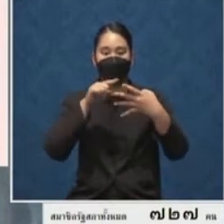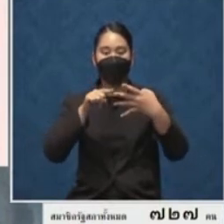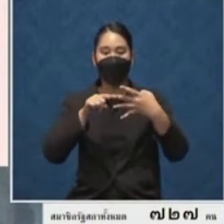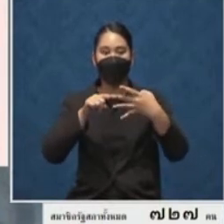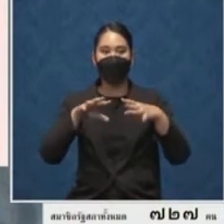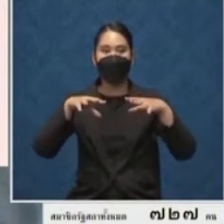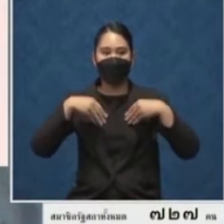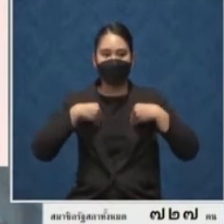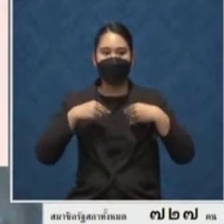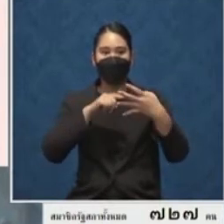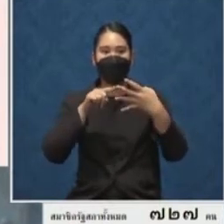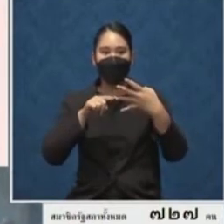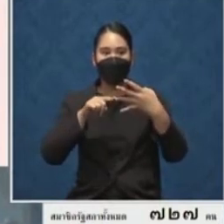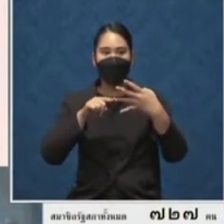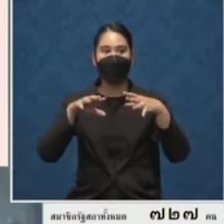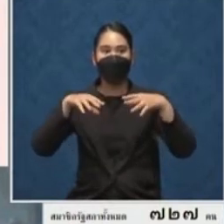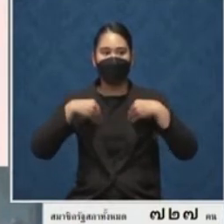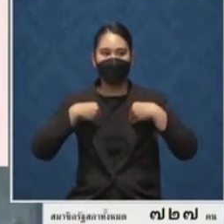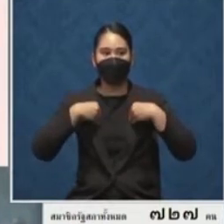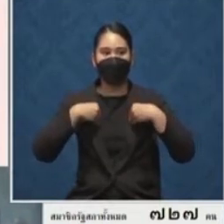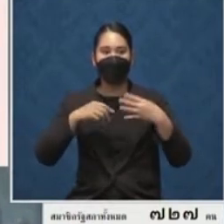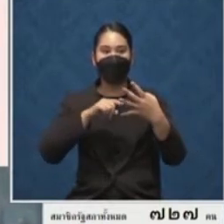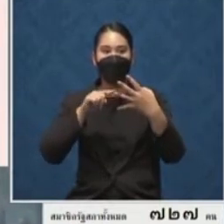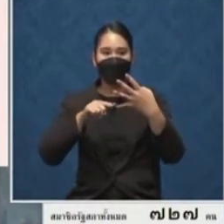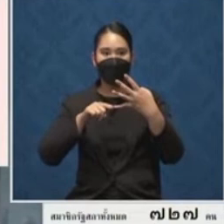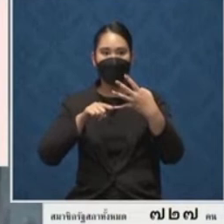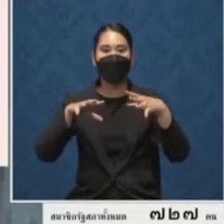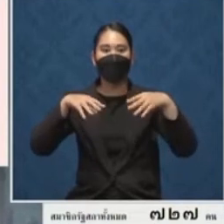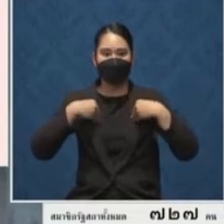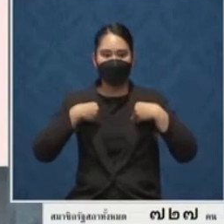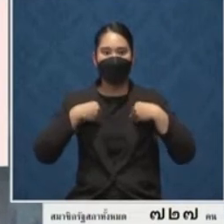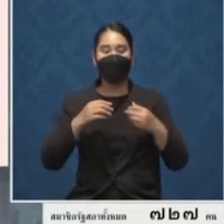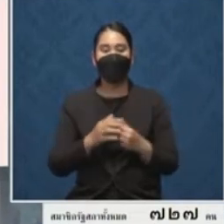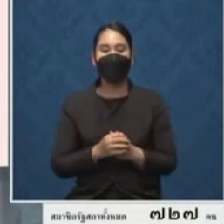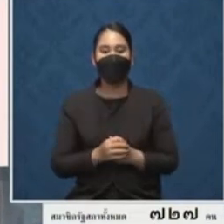การสามรับหลักการสี่รับหลักการครับ